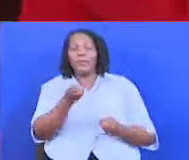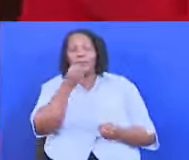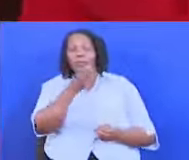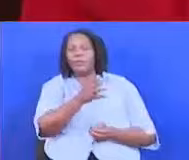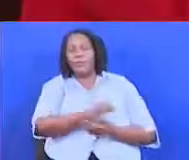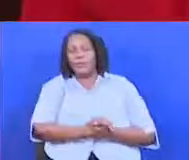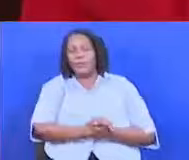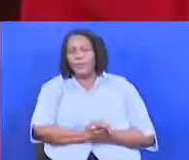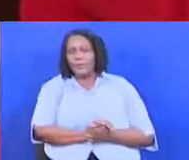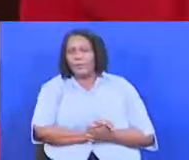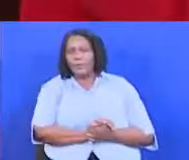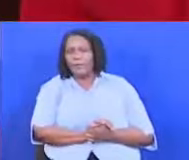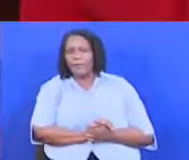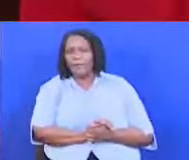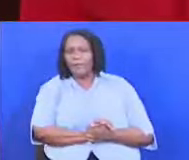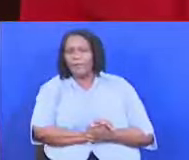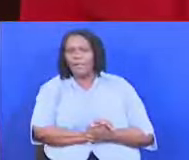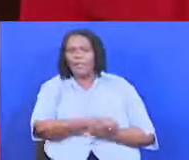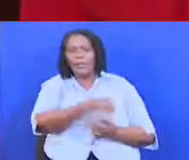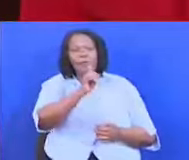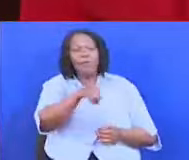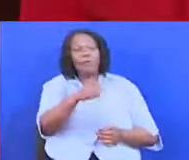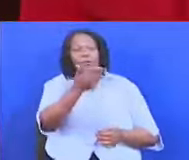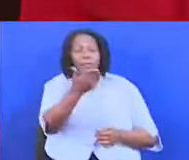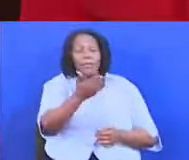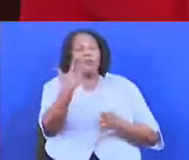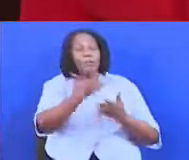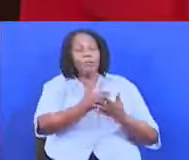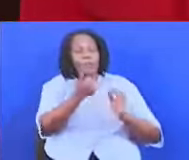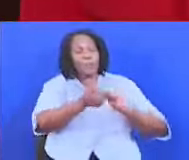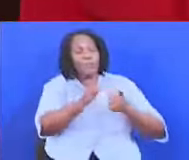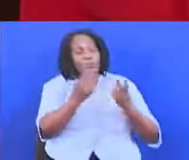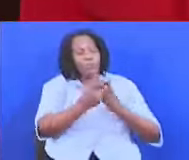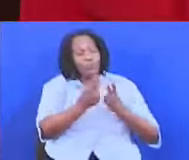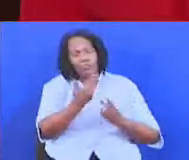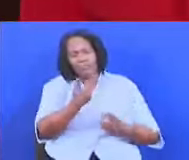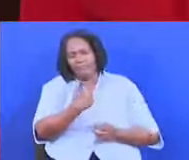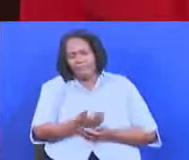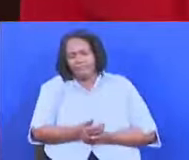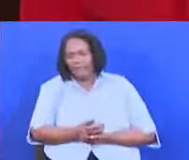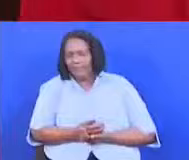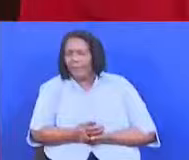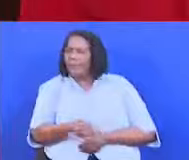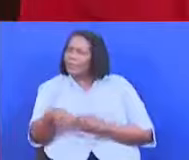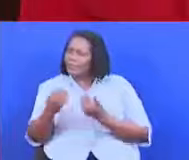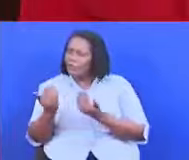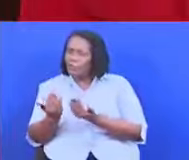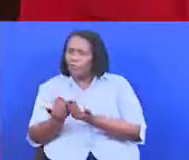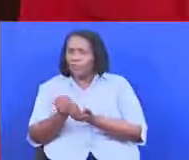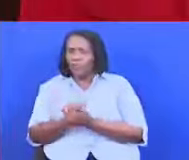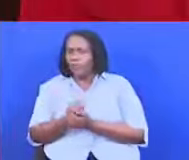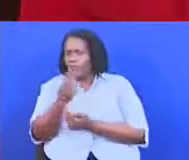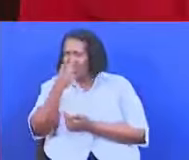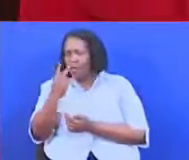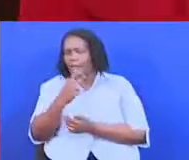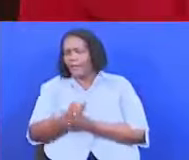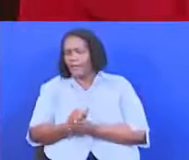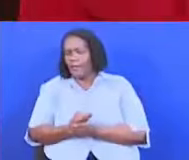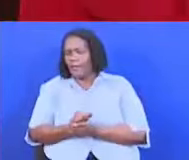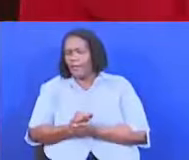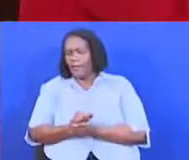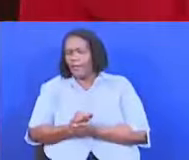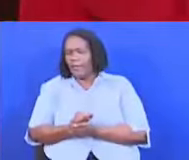katika swala hili. Wako na wengine ambao wanapata shida hii. Niombe sana katika hili waangalie pamoja na kufanya registration